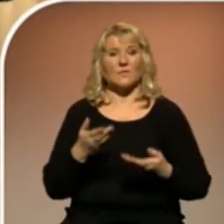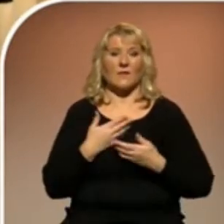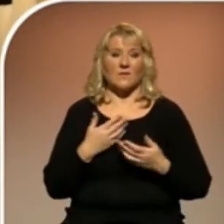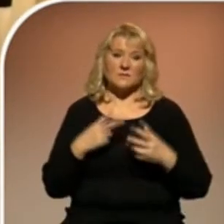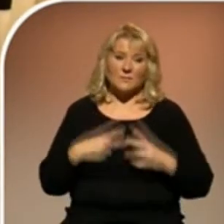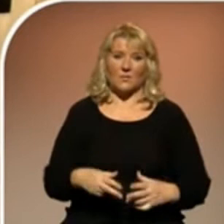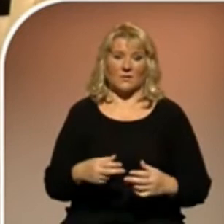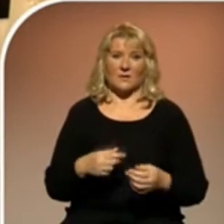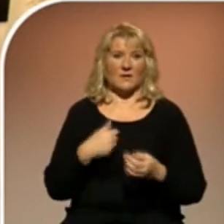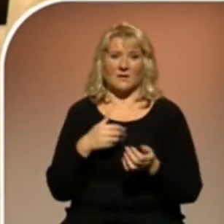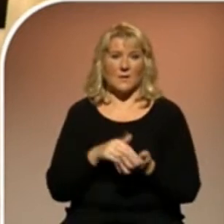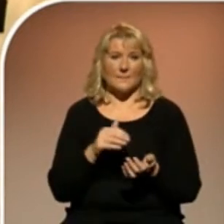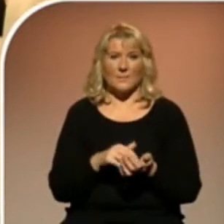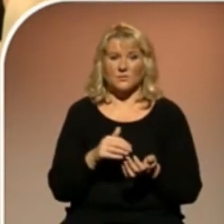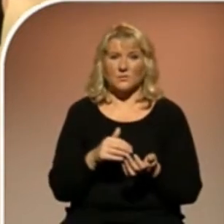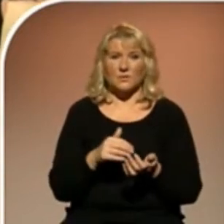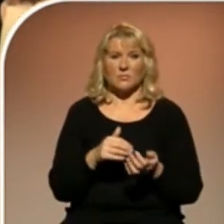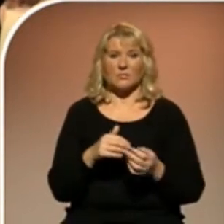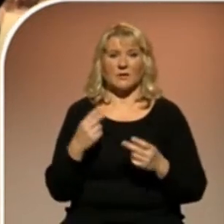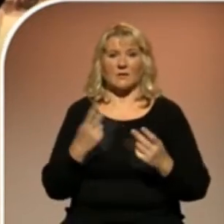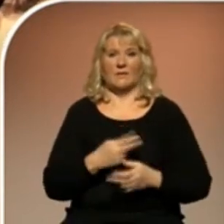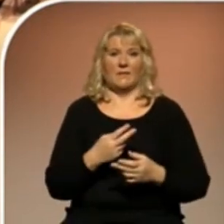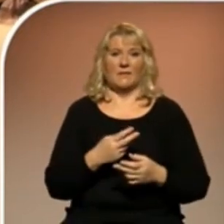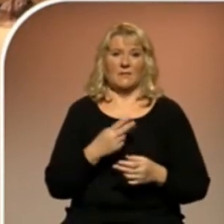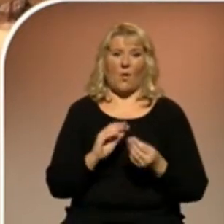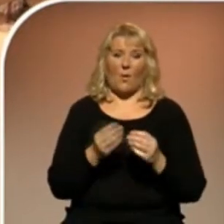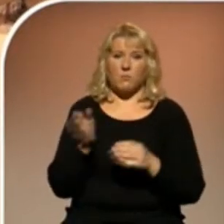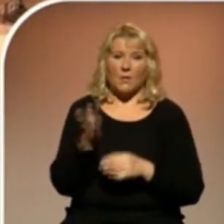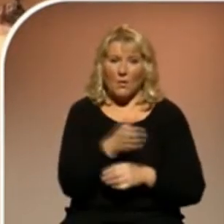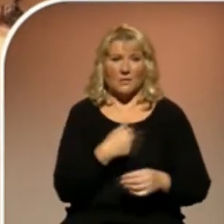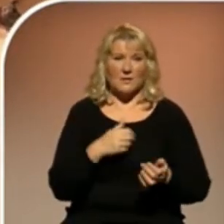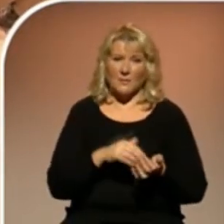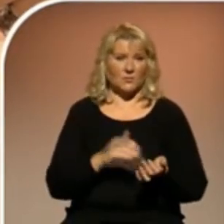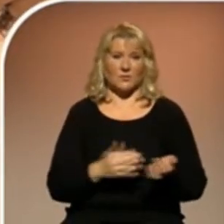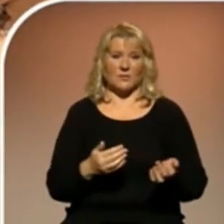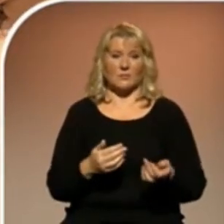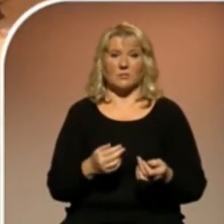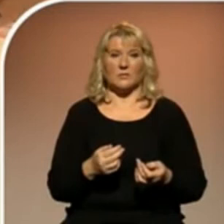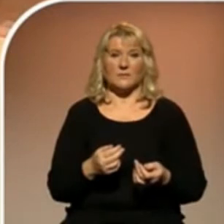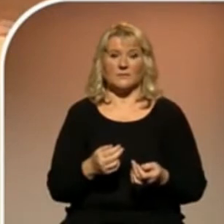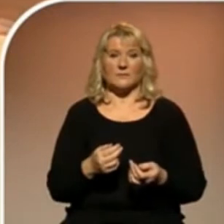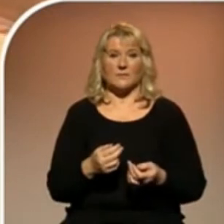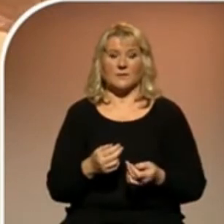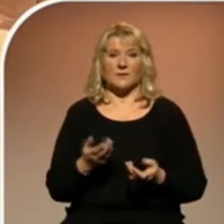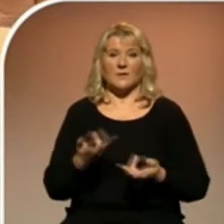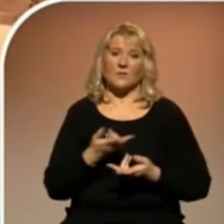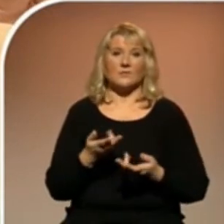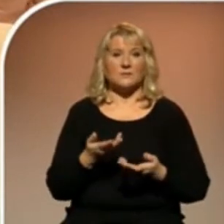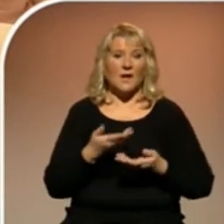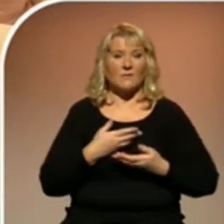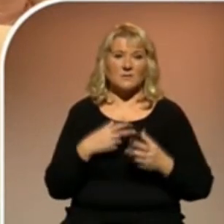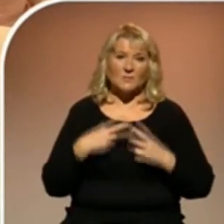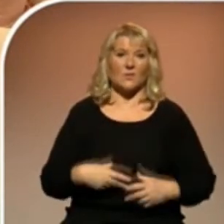Já nepotřebuju prostě ztrácet čas někde v nějakých krámech a takhle, ale to uspokojení, že